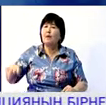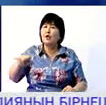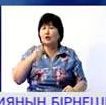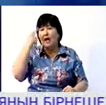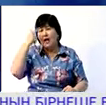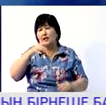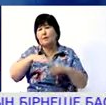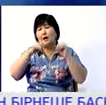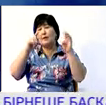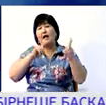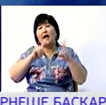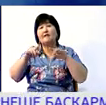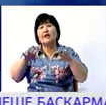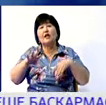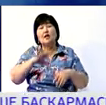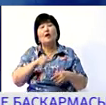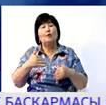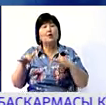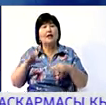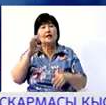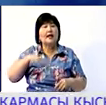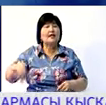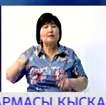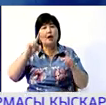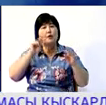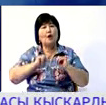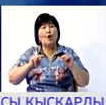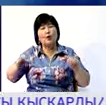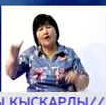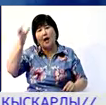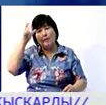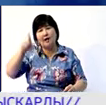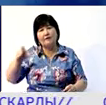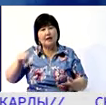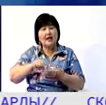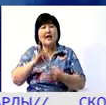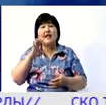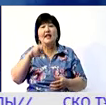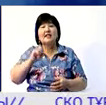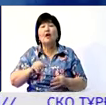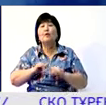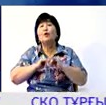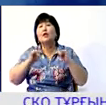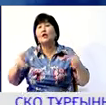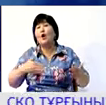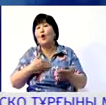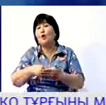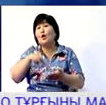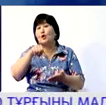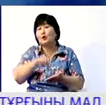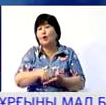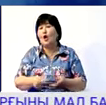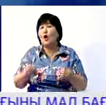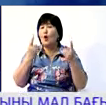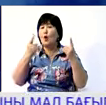ғылыми практикалық конференция болды. Тағылымды шараға елімізге белгілі оқытушы профессорлар қатысып, ислам өркениетінің дамуына сүбелі үлес қосқан